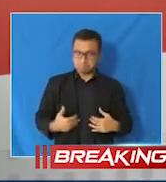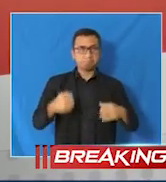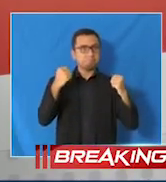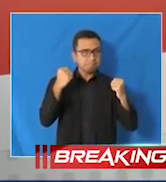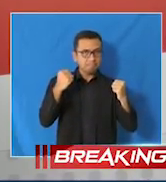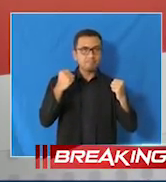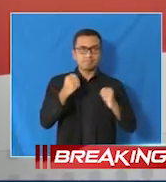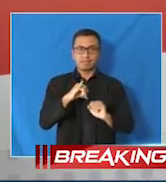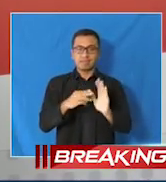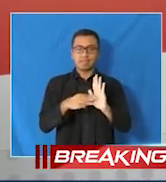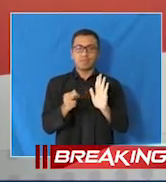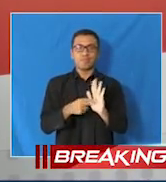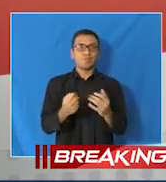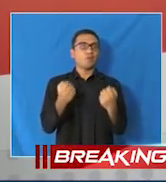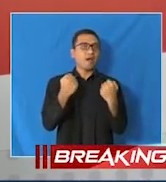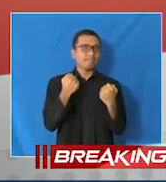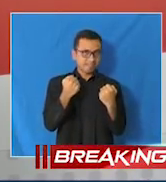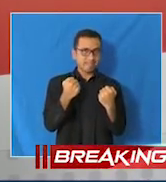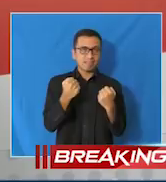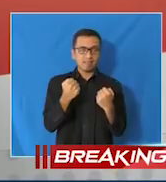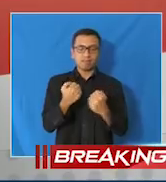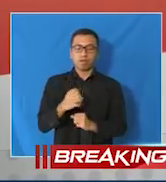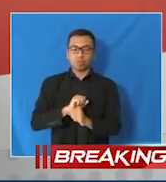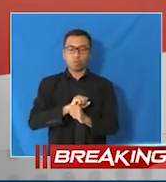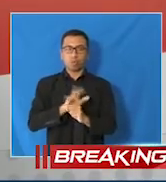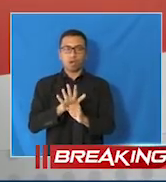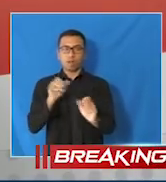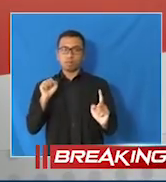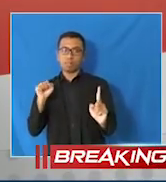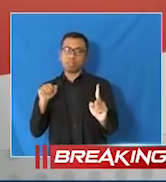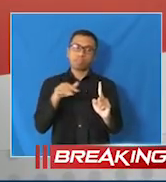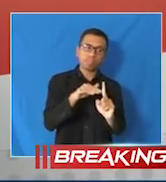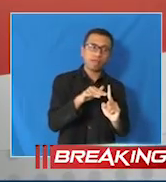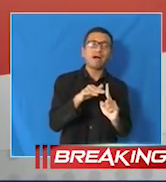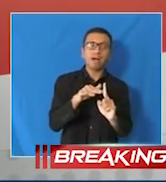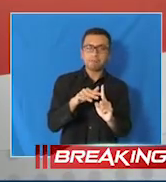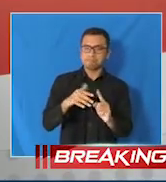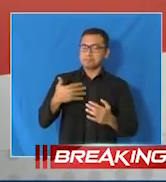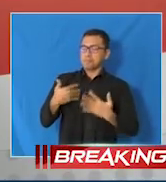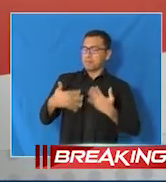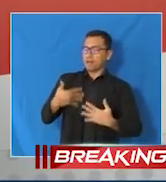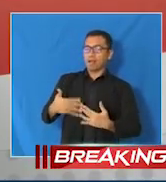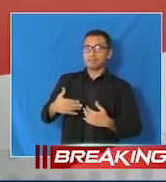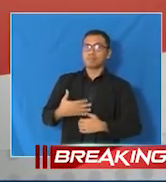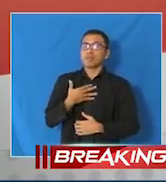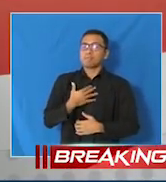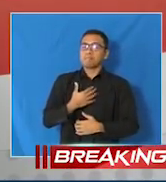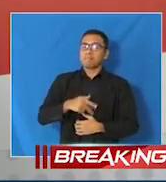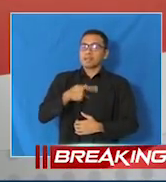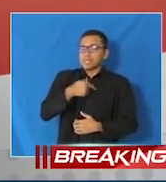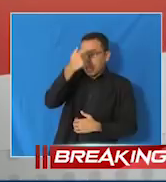imunitasnya bagus infeksi virus ini tidak terlalu bermakna memberikan keluhan